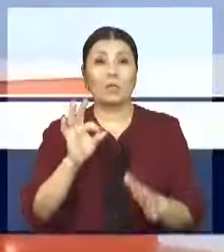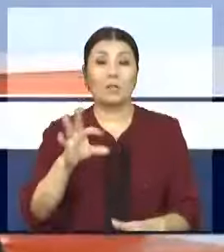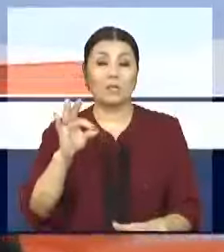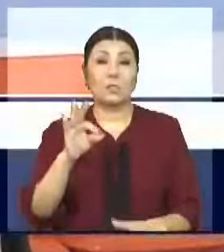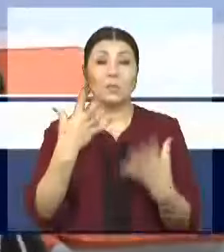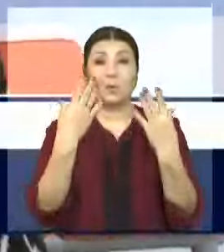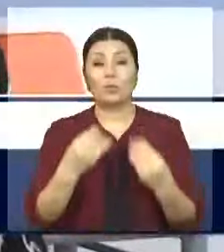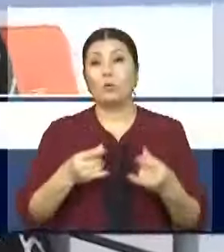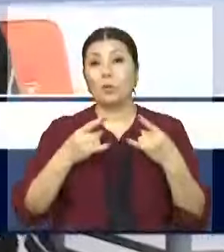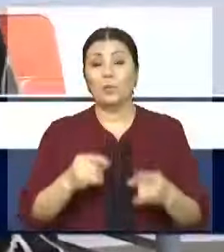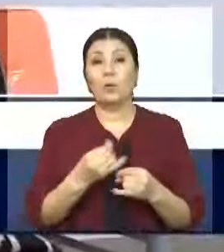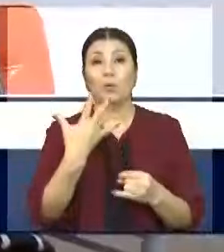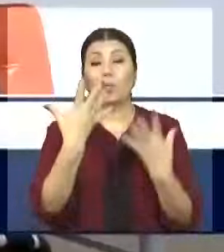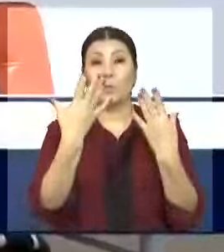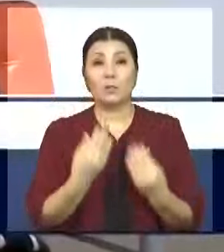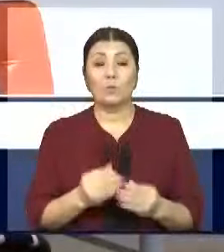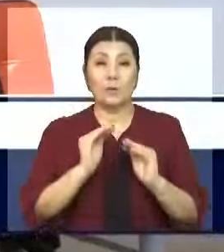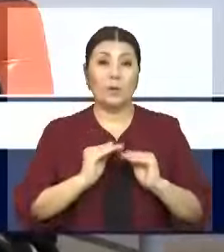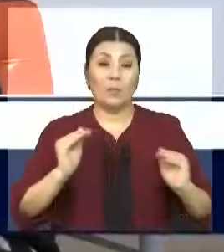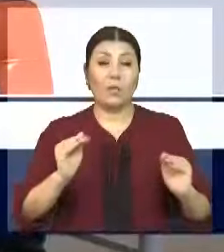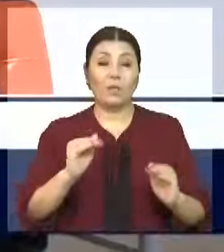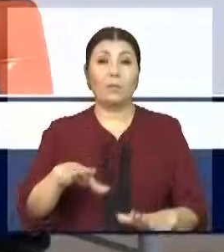Бір шаңырақты бақытқа бөлеген үшем облыстық перинаталдық орталықта 16 қазан күні дүние келді. 15 күн бойы балалар